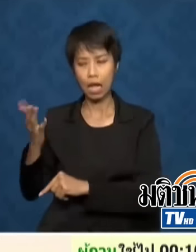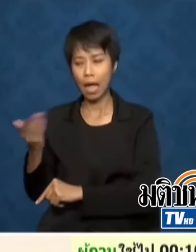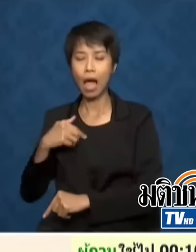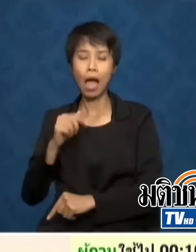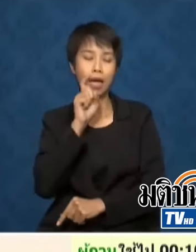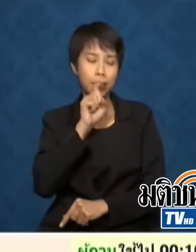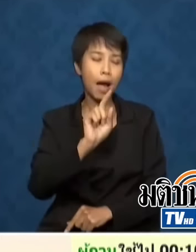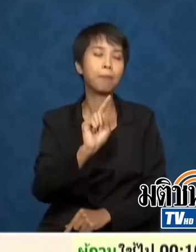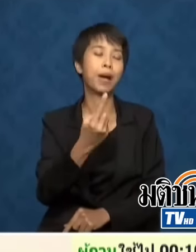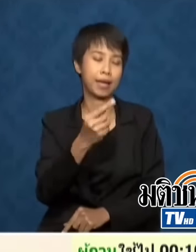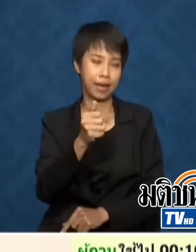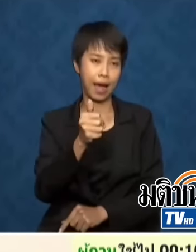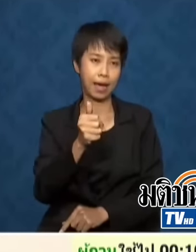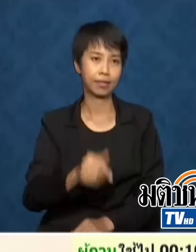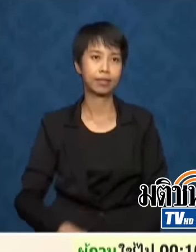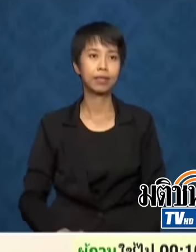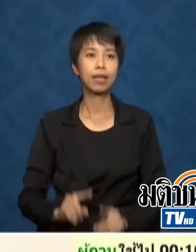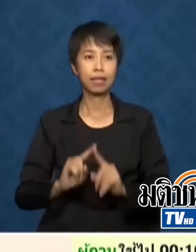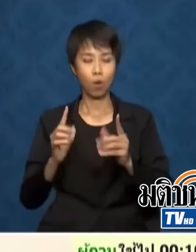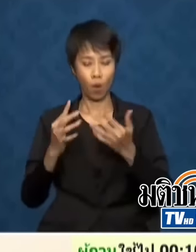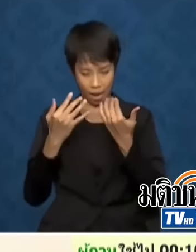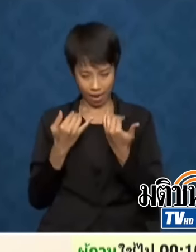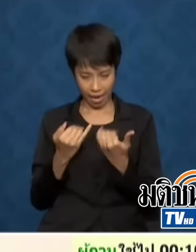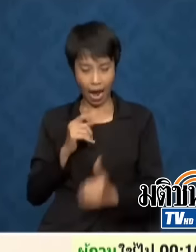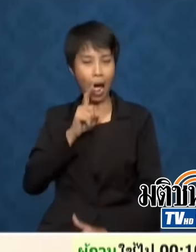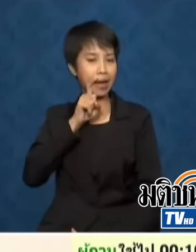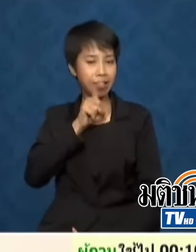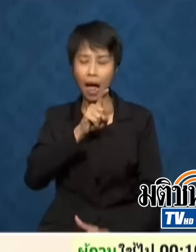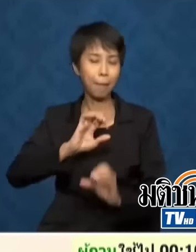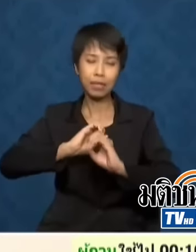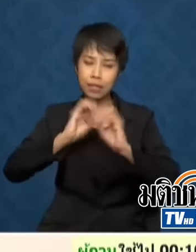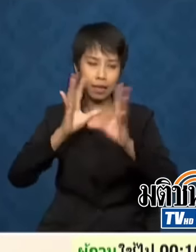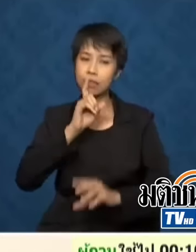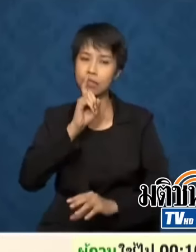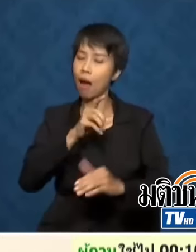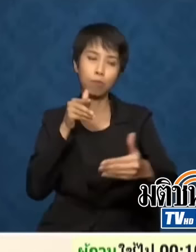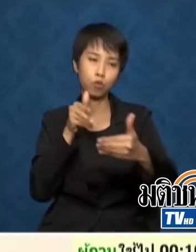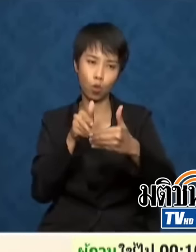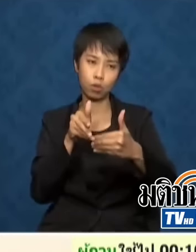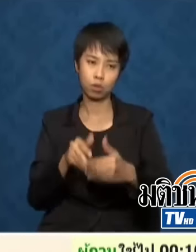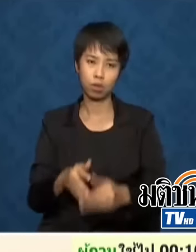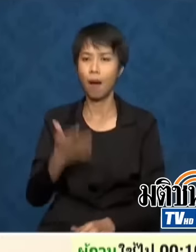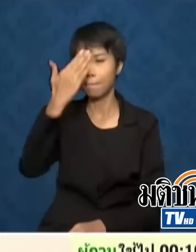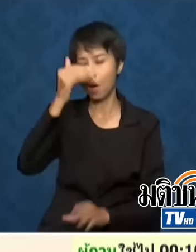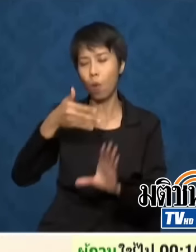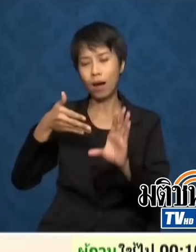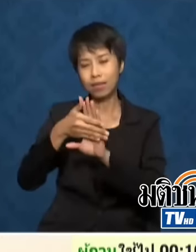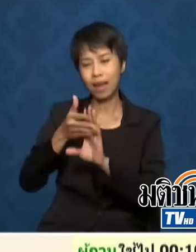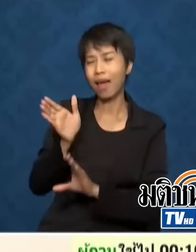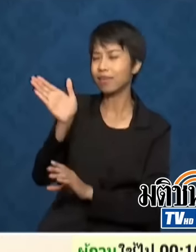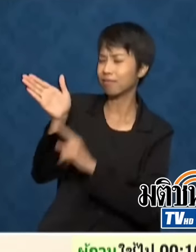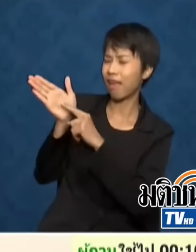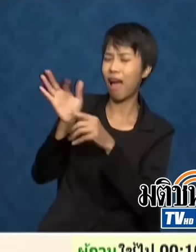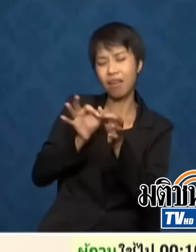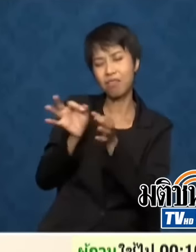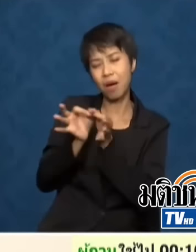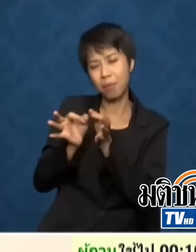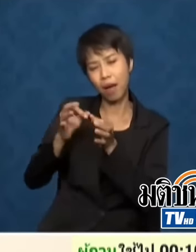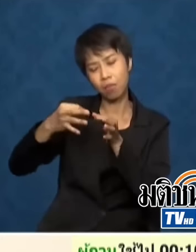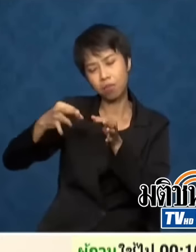ป็นการอนุโลมนะฮะแต่ว่าให้ท่านตั้งคำถามท่านขึ้นสไลด์มาก็เป็นการอธิบายครับท่านอธิบายในสไลด์เนี่ยยาว